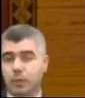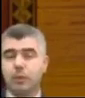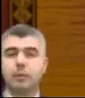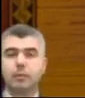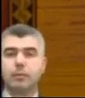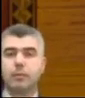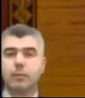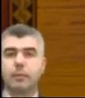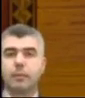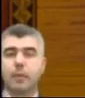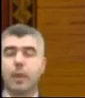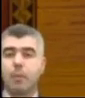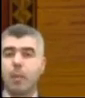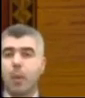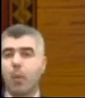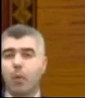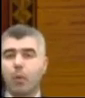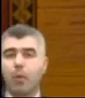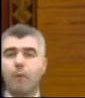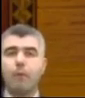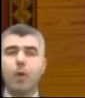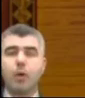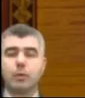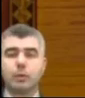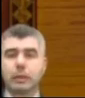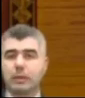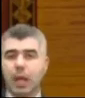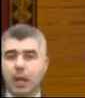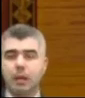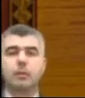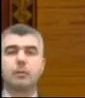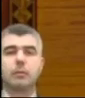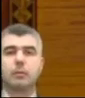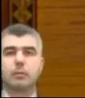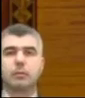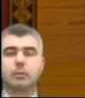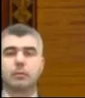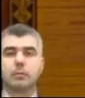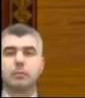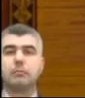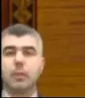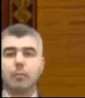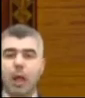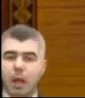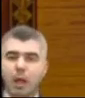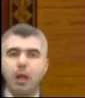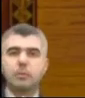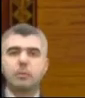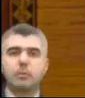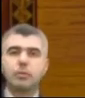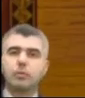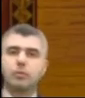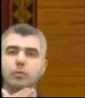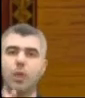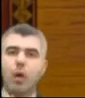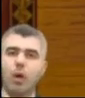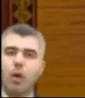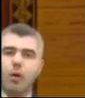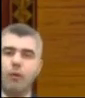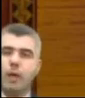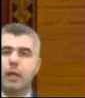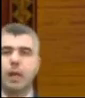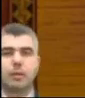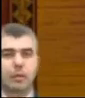مسألة ثقة متبادلة، هناك توقعات من التطلعات لدى الفرنسيين، نحن نتطلع إلى المزيد